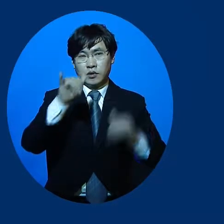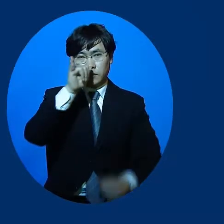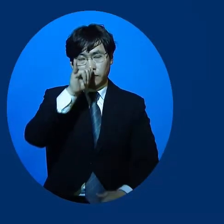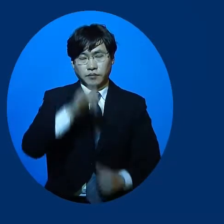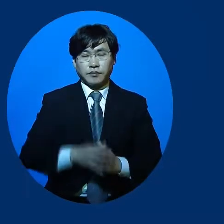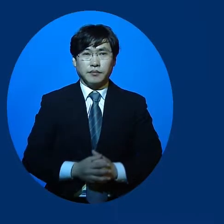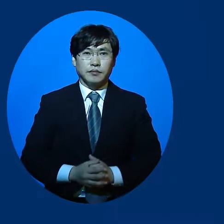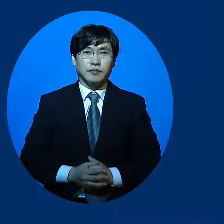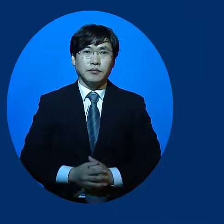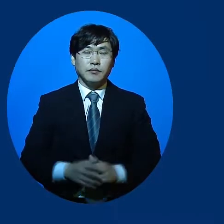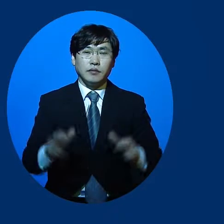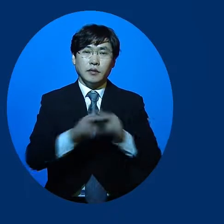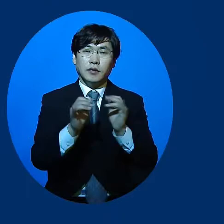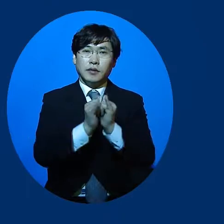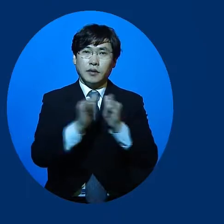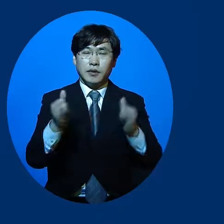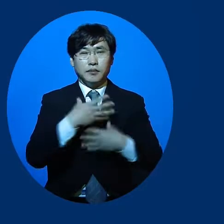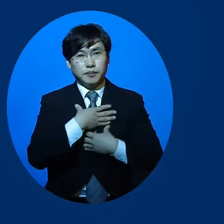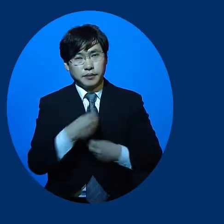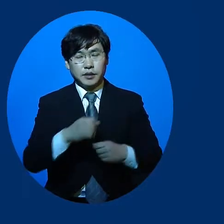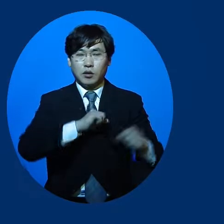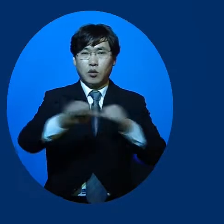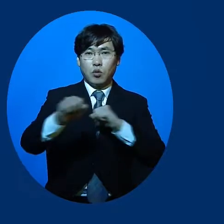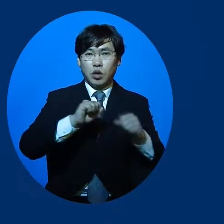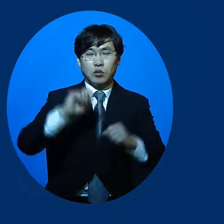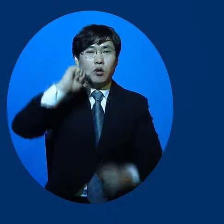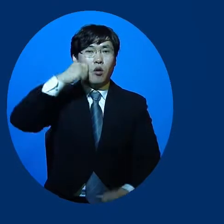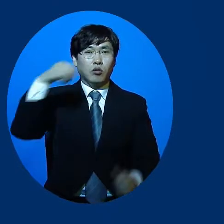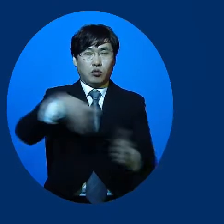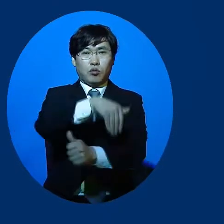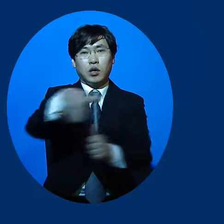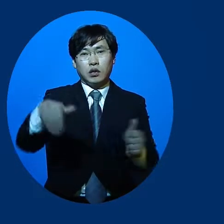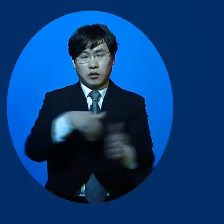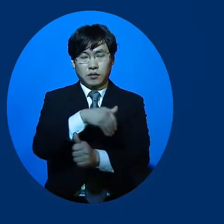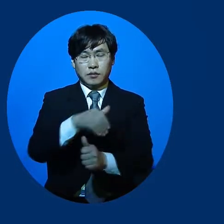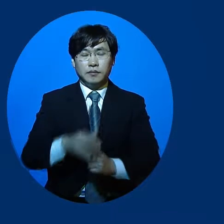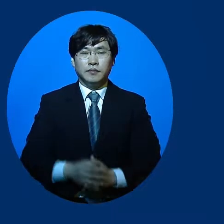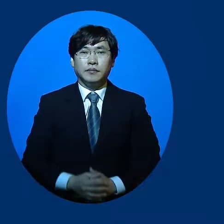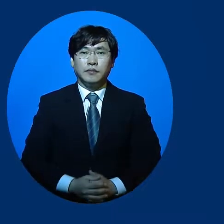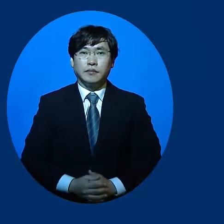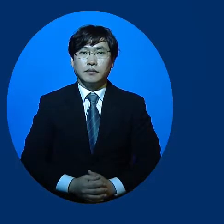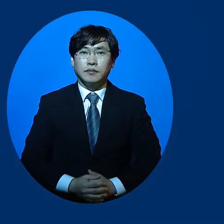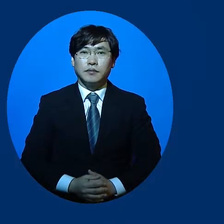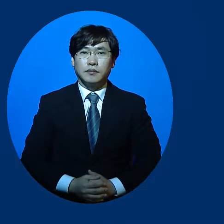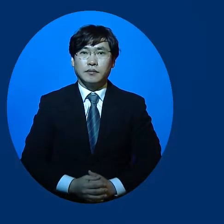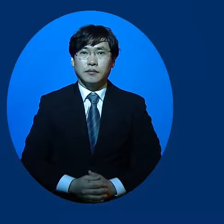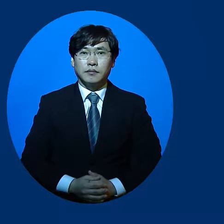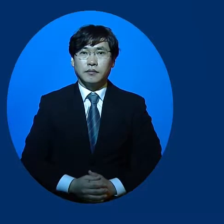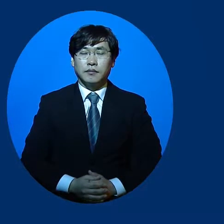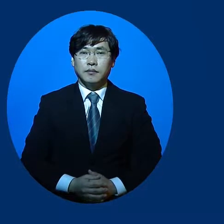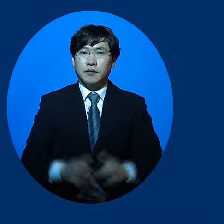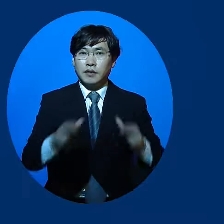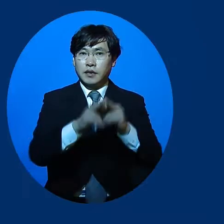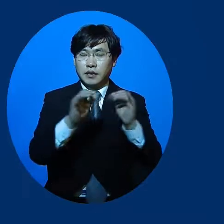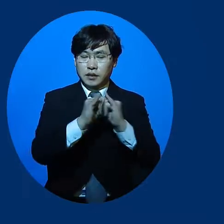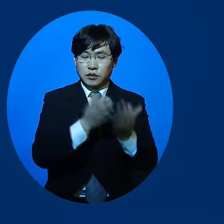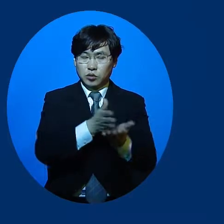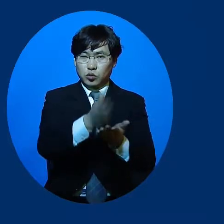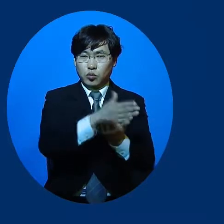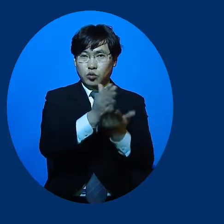있으며 장애인들의 체육활동 참가는 쉽지 않은 실정입니다. 현재 장애인